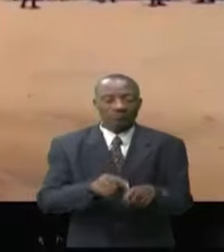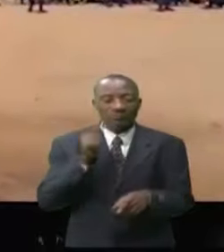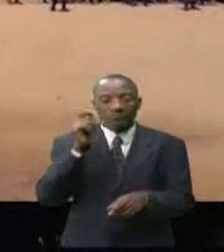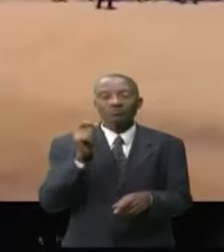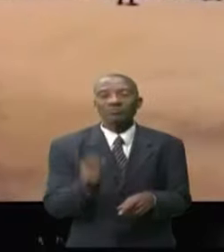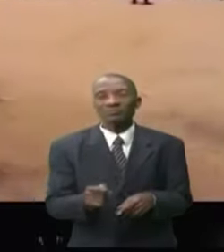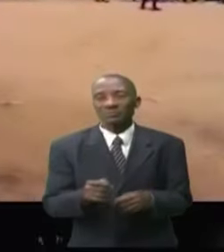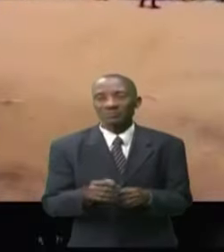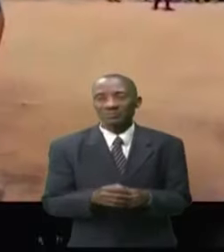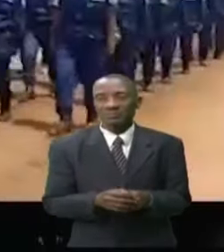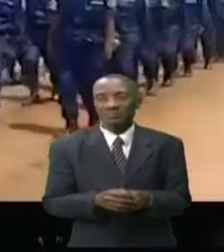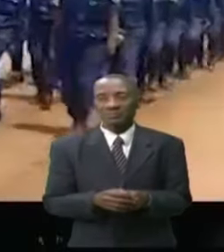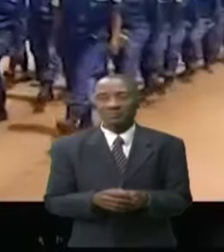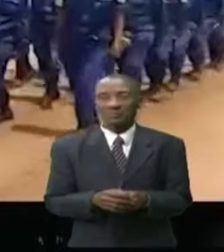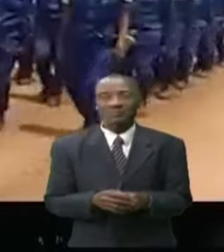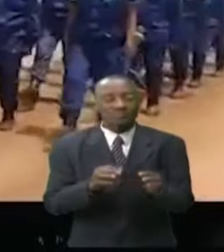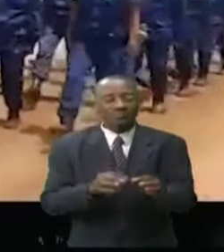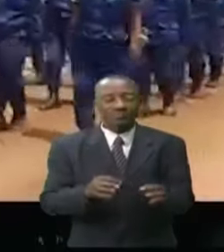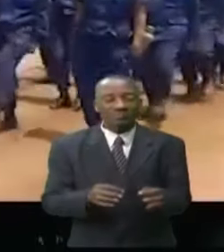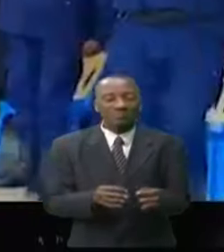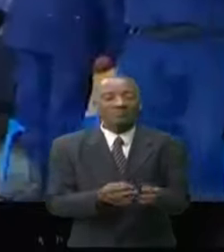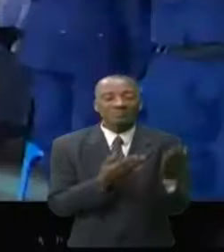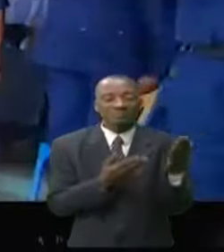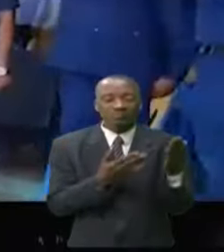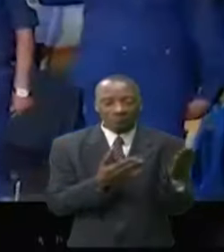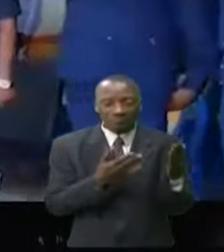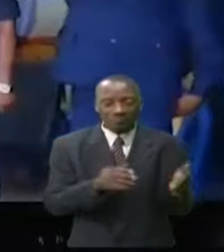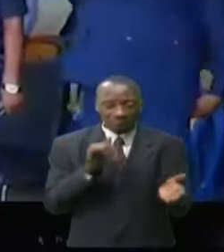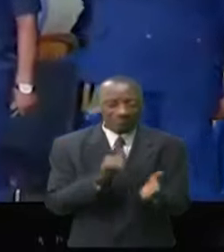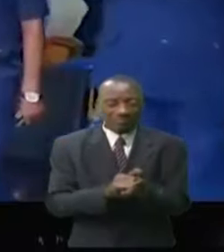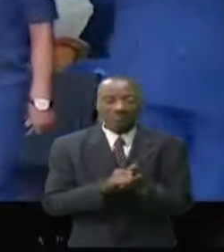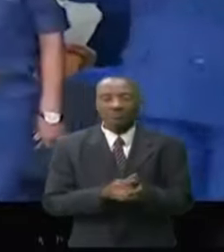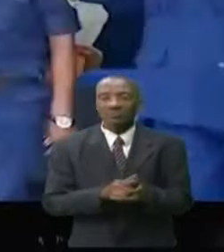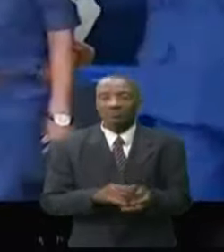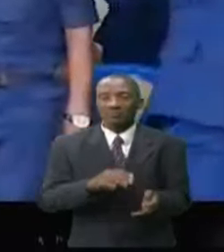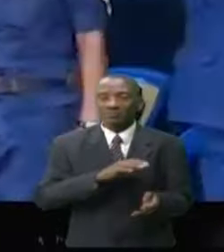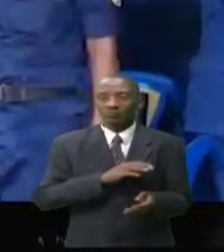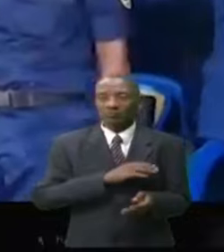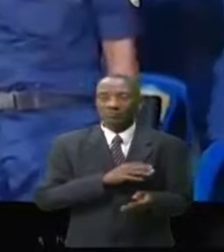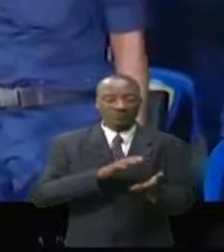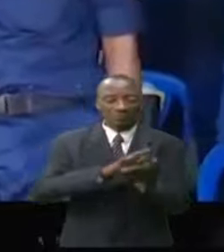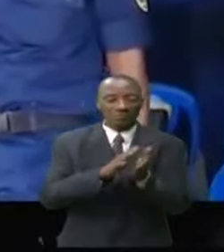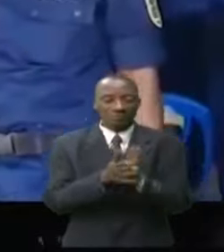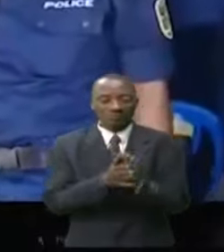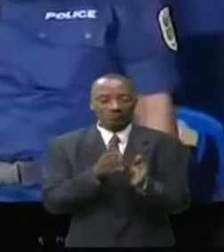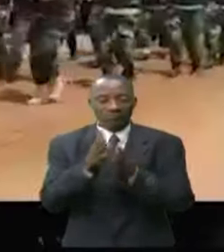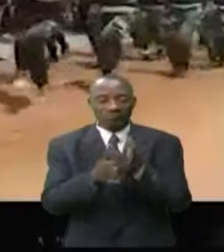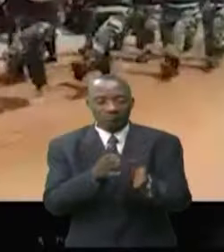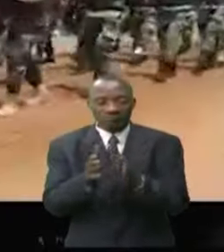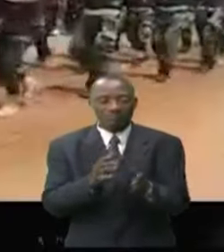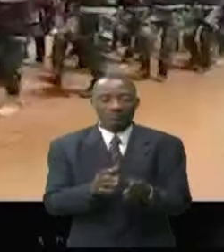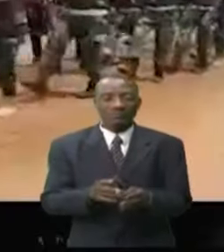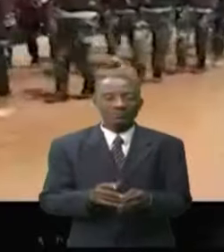clôturée par un défilé des éléments de la police et des frdc garnison de